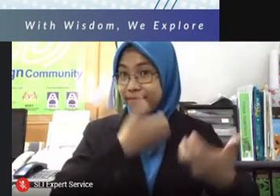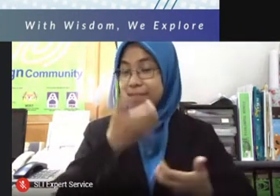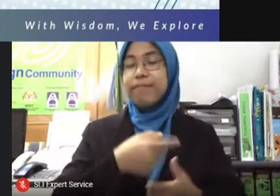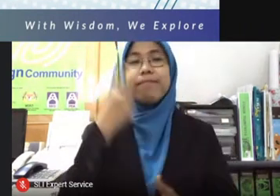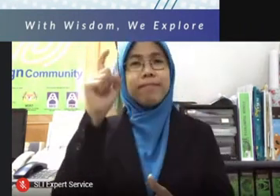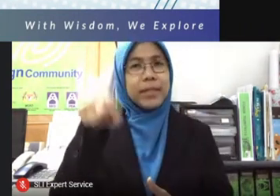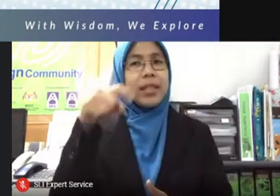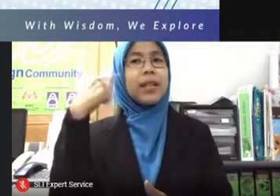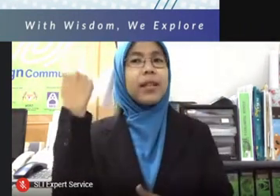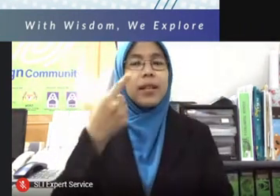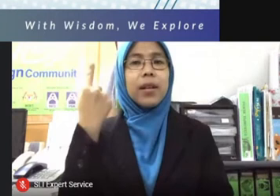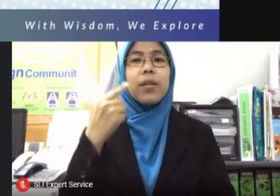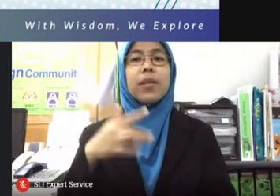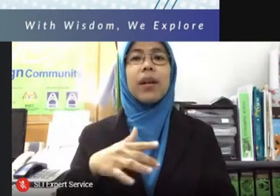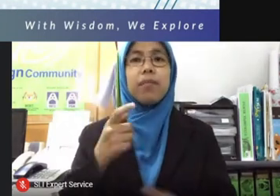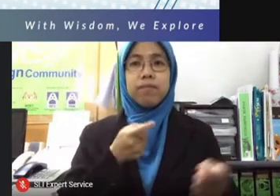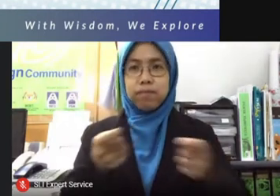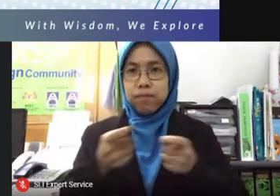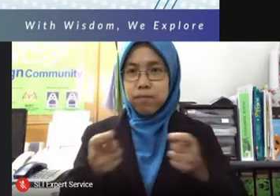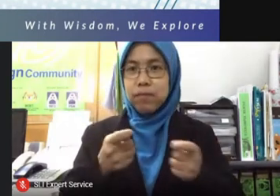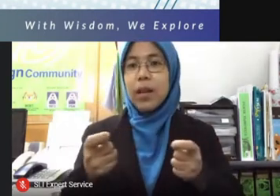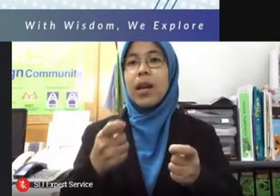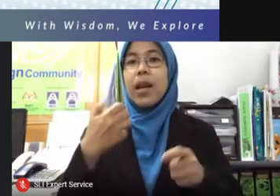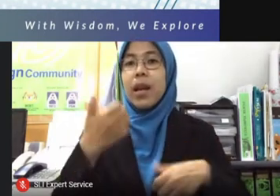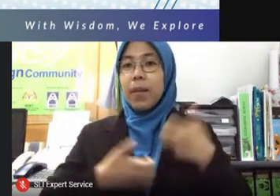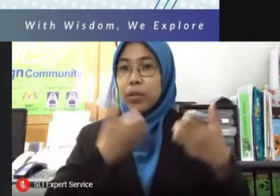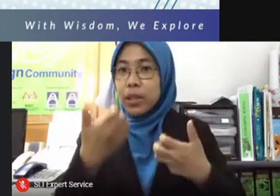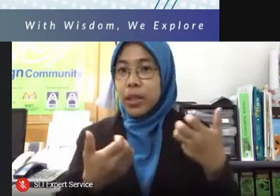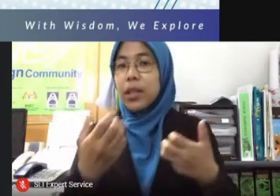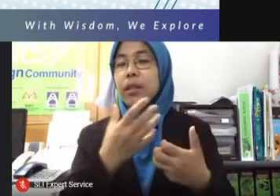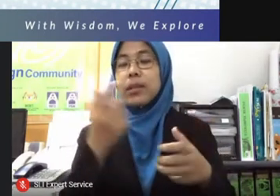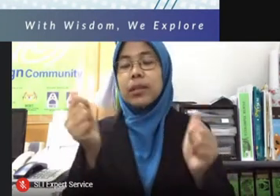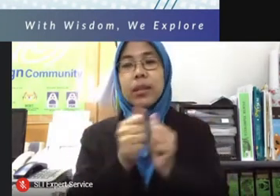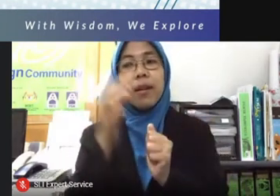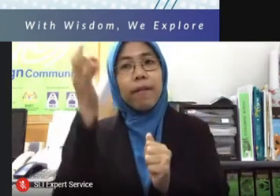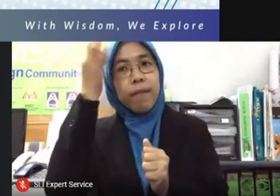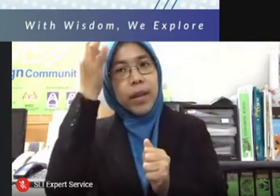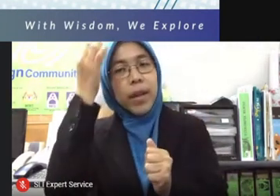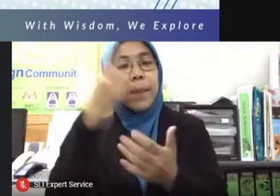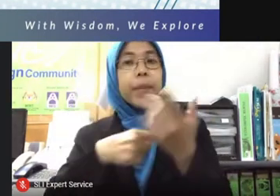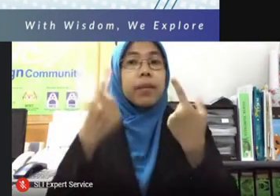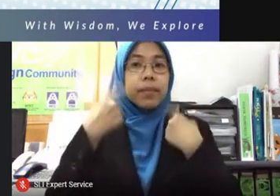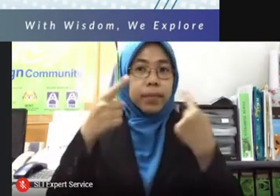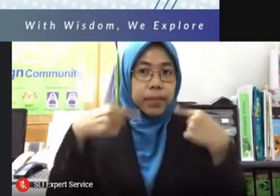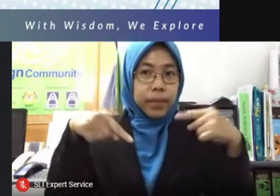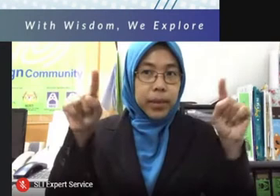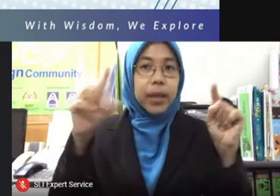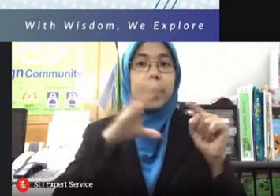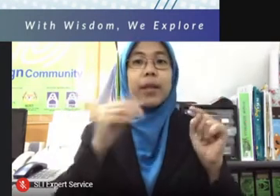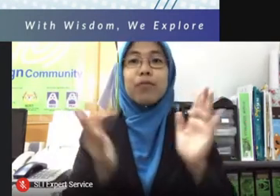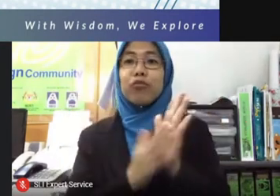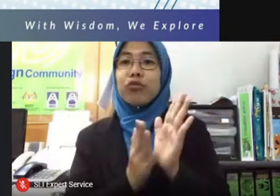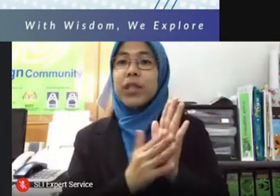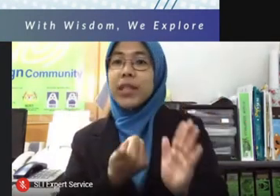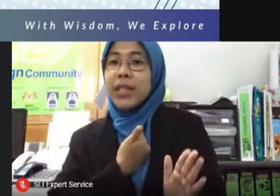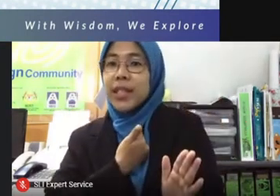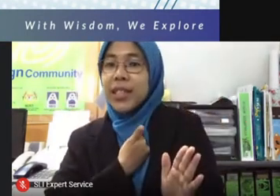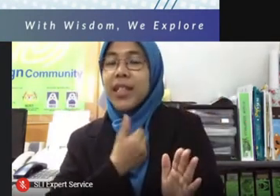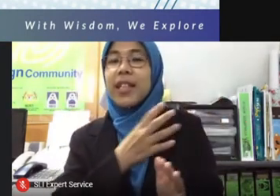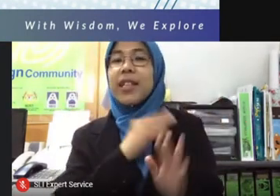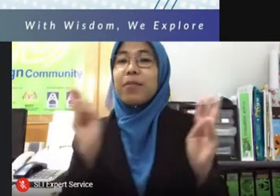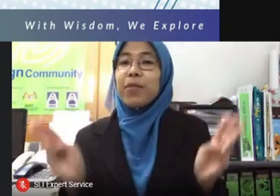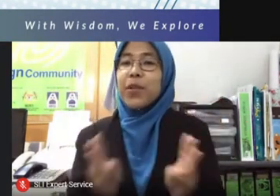macam kawal-kawal emosi kita dengan memikirkan kejayaan-kejayaan, kemudian puji diri sendiri,